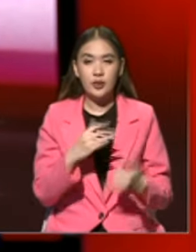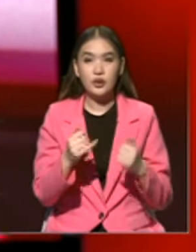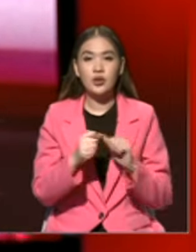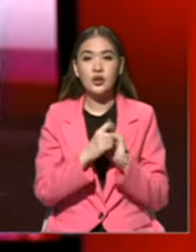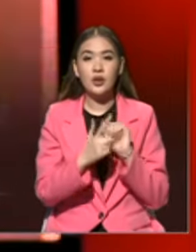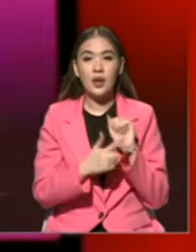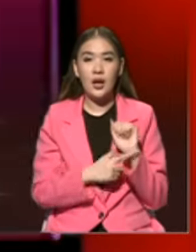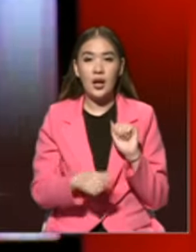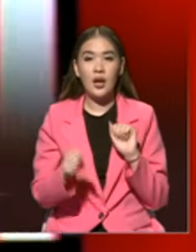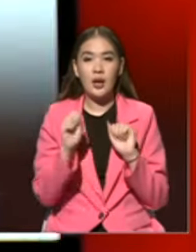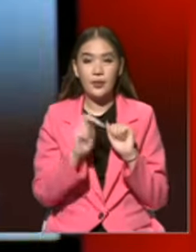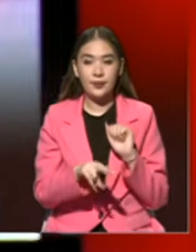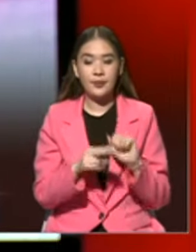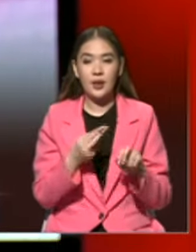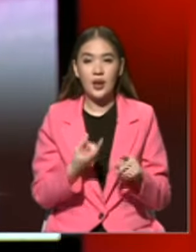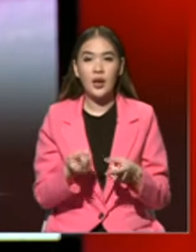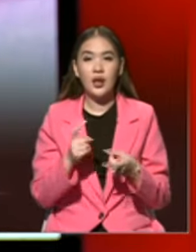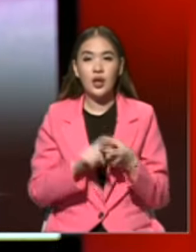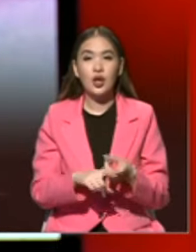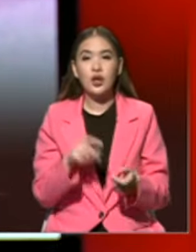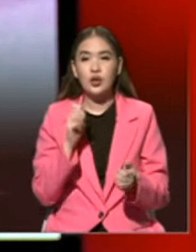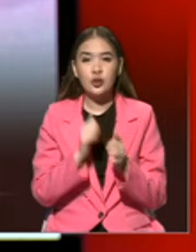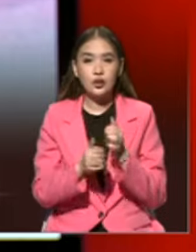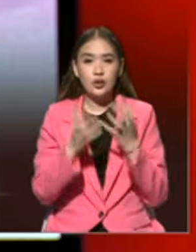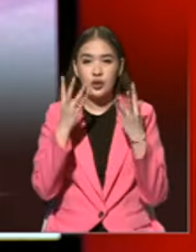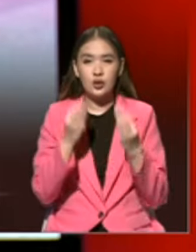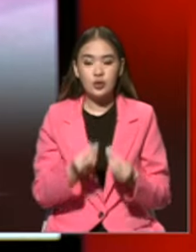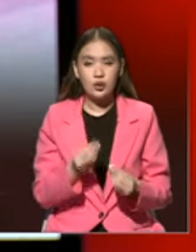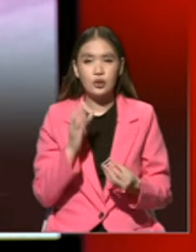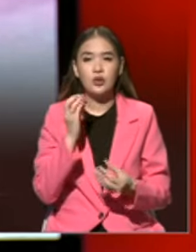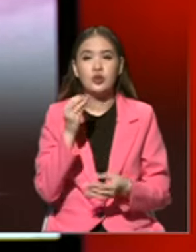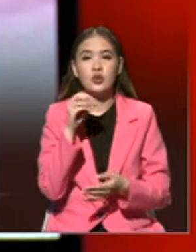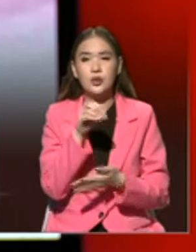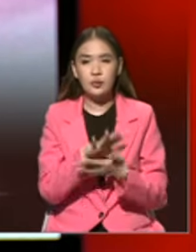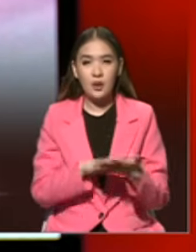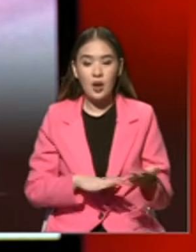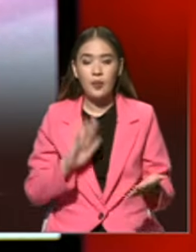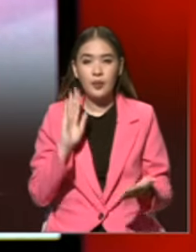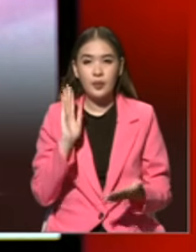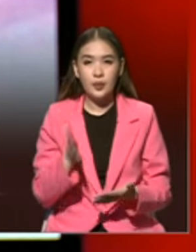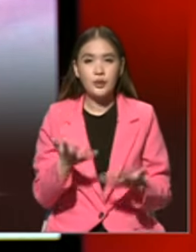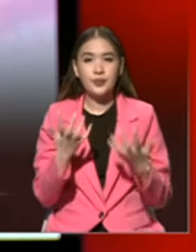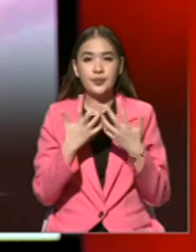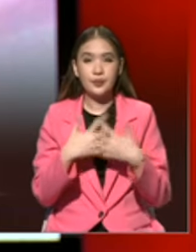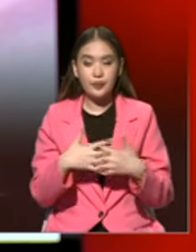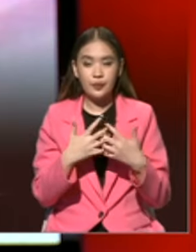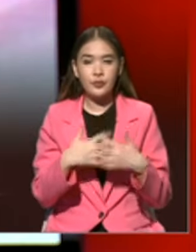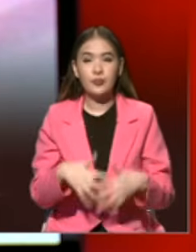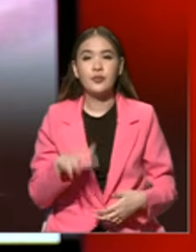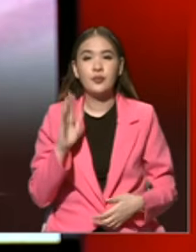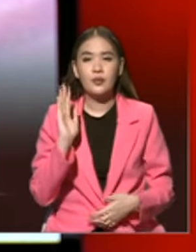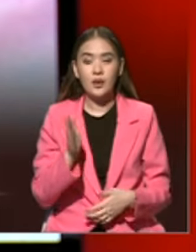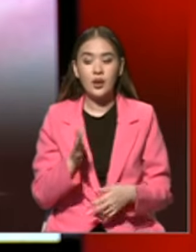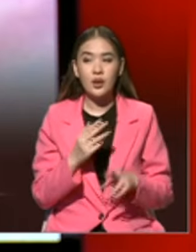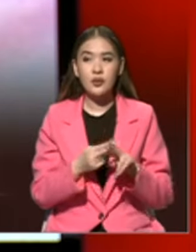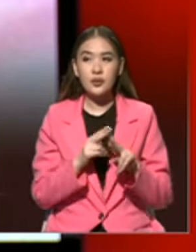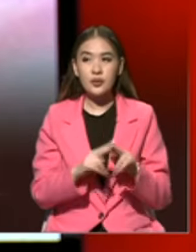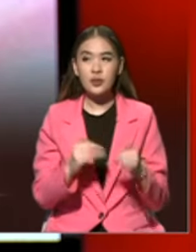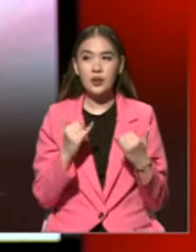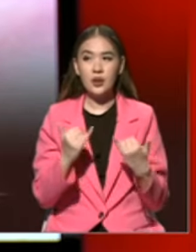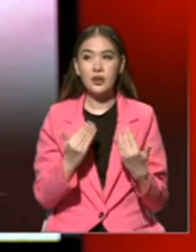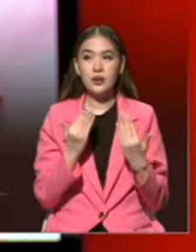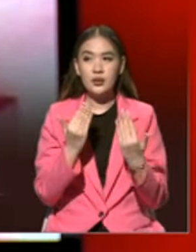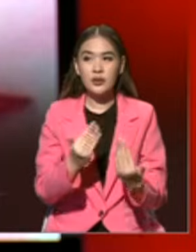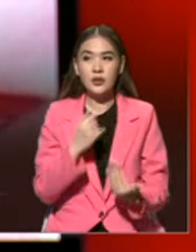сәуірге. Ол күнделікті нақтыланып, күнделікті әлі арғарата жаңағы нететін болады, дәйектелетін болады. Енді жаңа сіз айтып